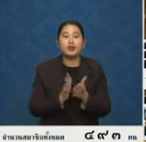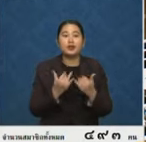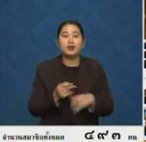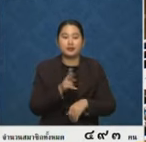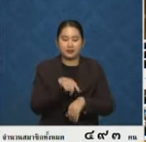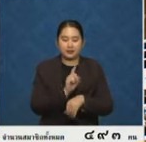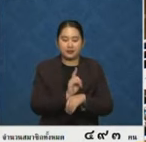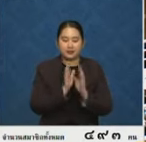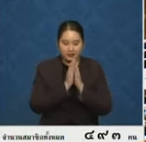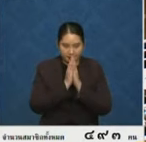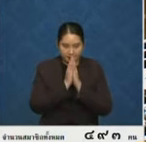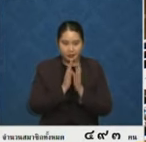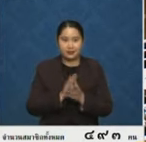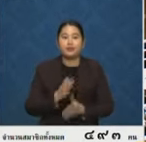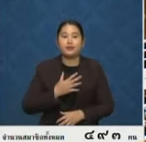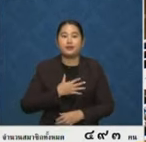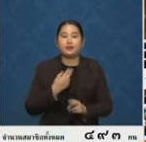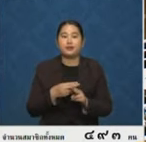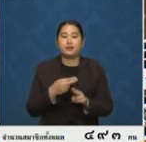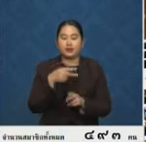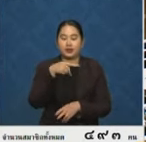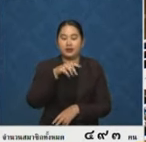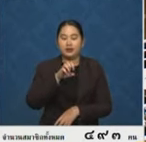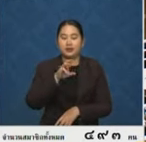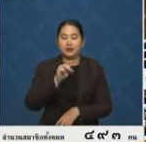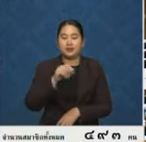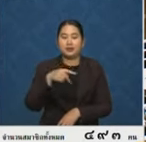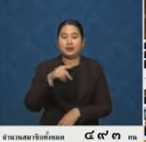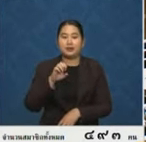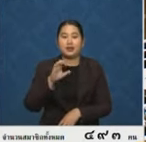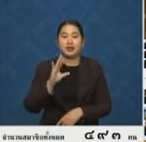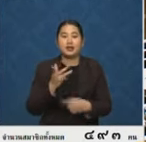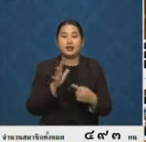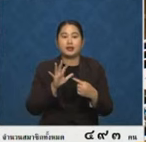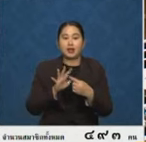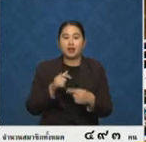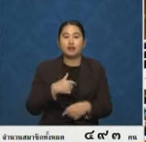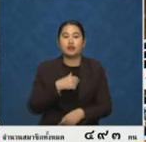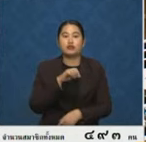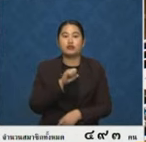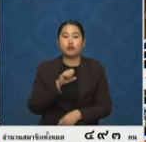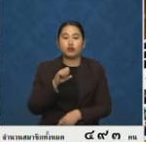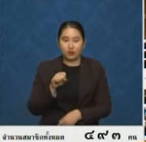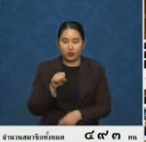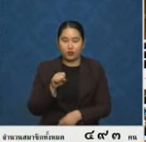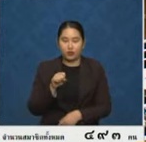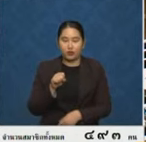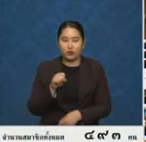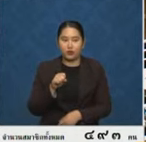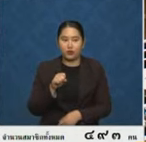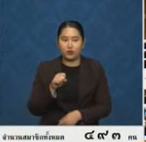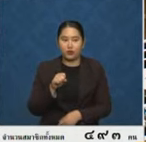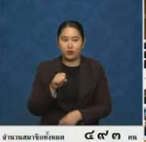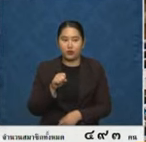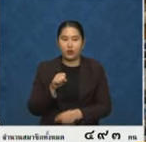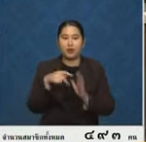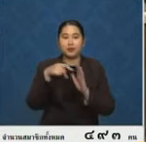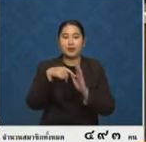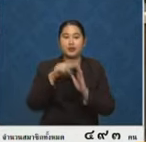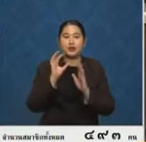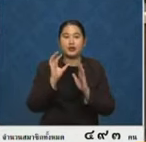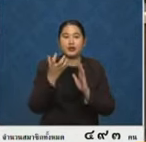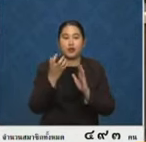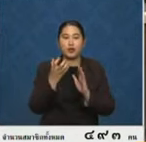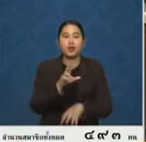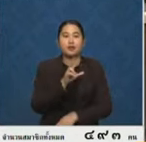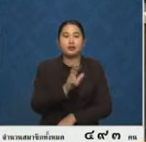ท่านประธานสภาที่เคารพดิฉันนางสาวพิมพิชาชัยสุภกิจเจริญสมาชิกสภาผู้แทนราษฎรจังหวัดพิษณุโลก